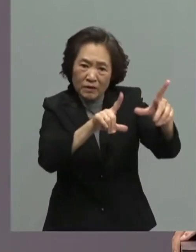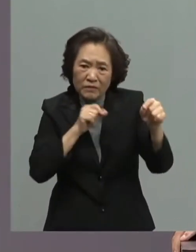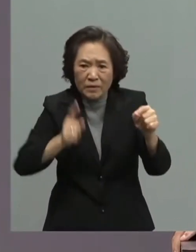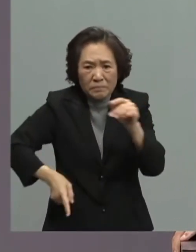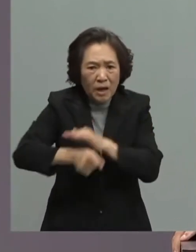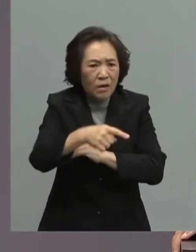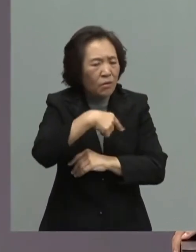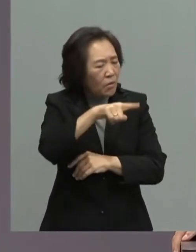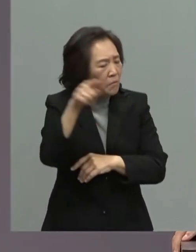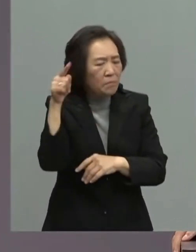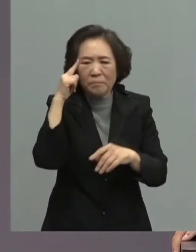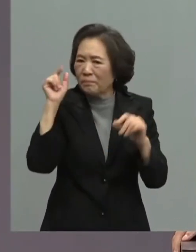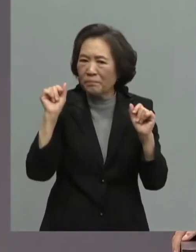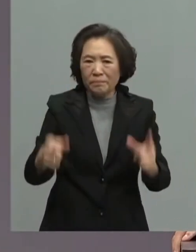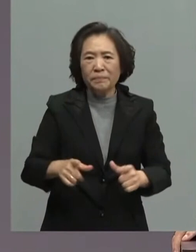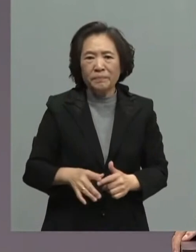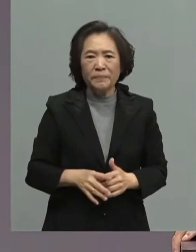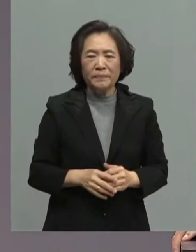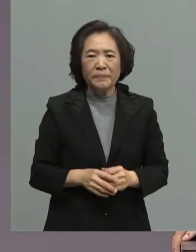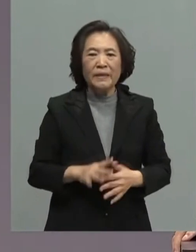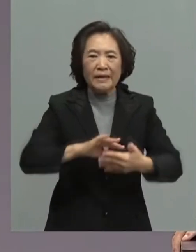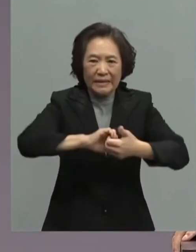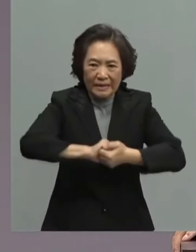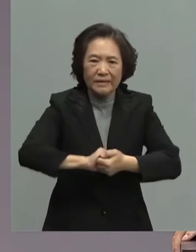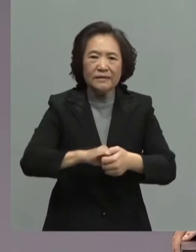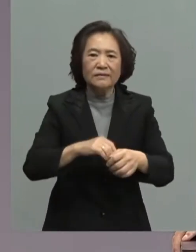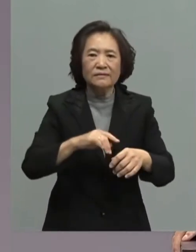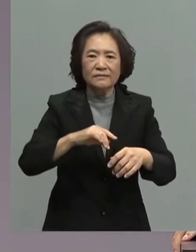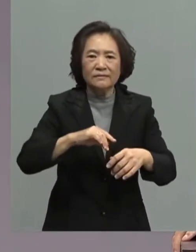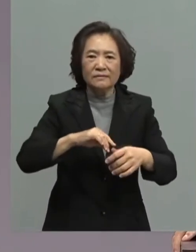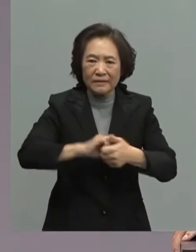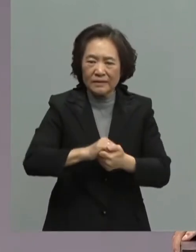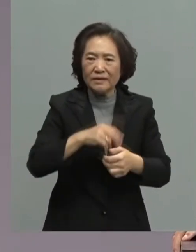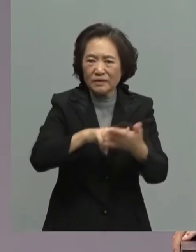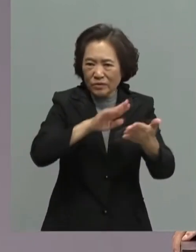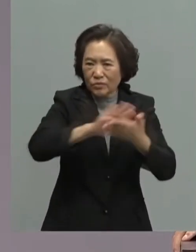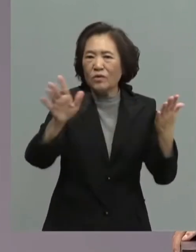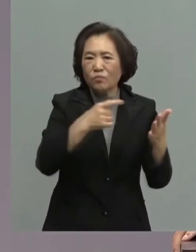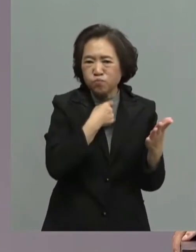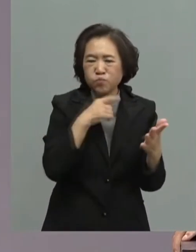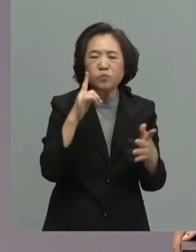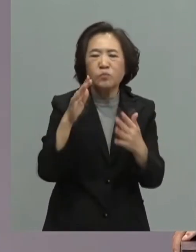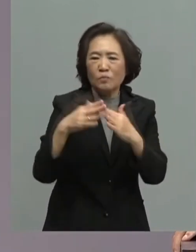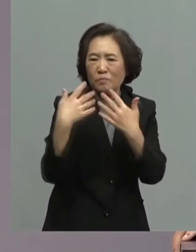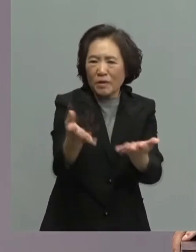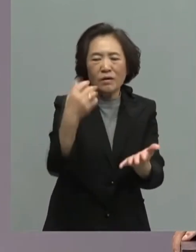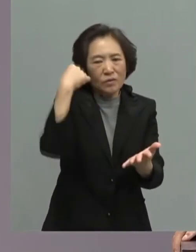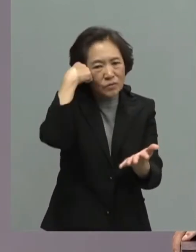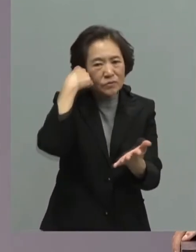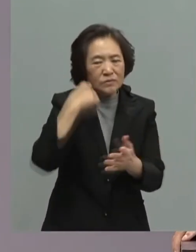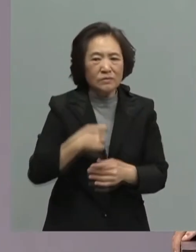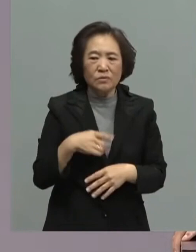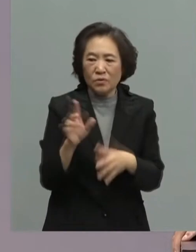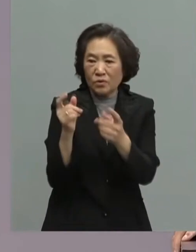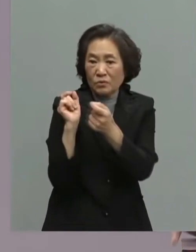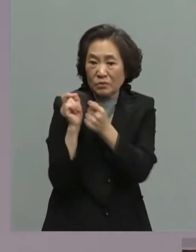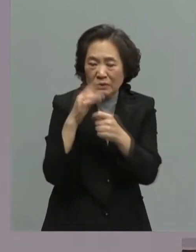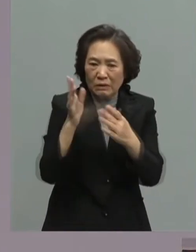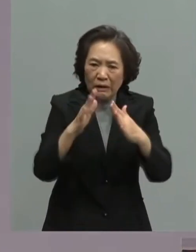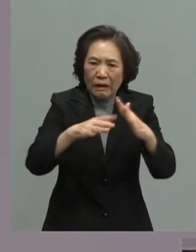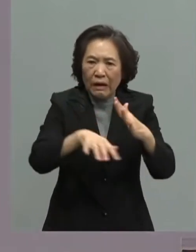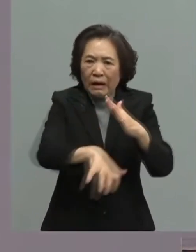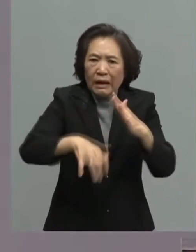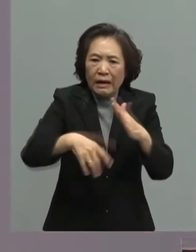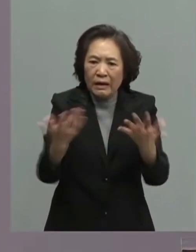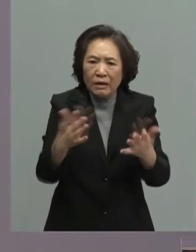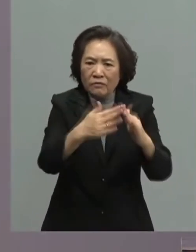建概念不同，应该要获得合理的解决。最近我看到矿区内乡亲担心